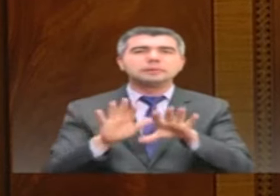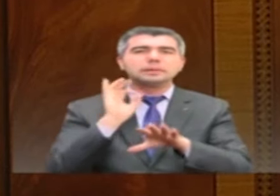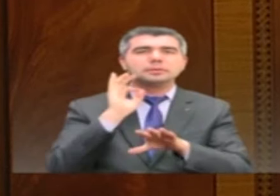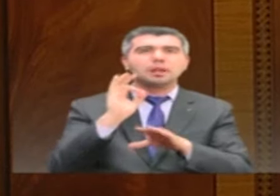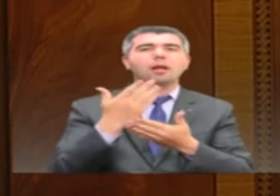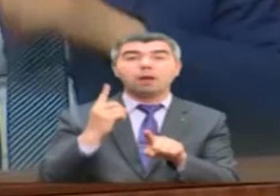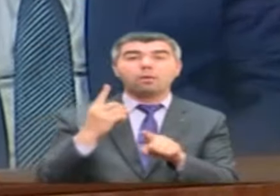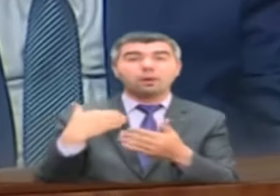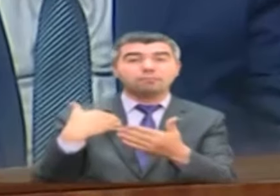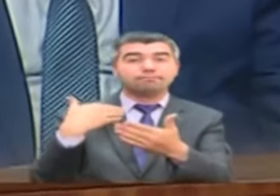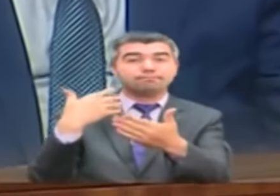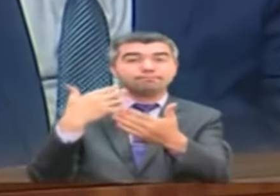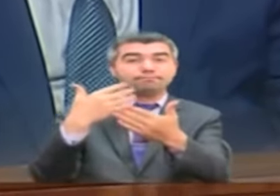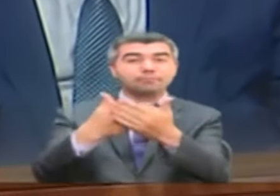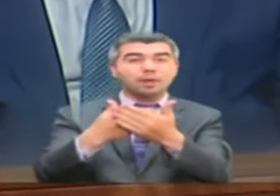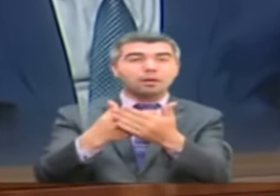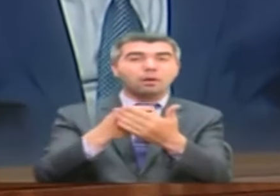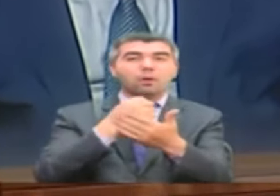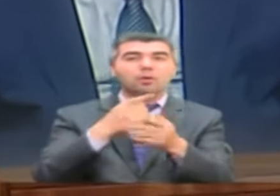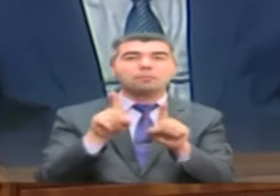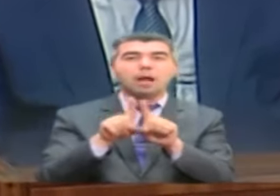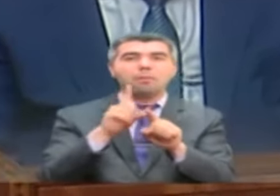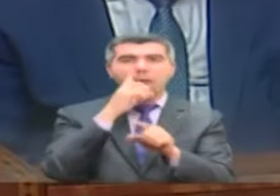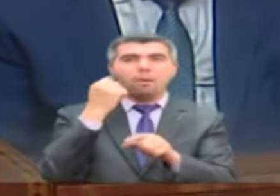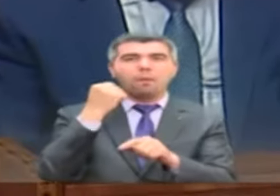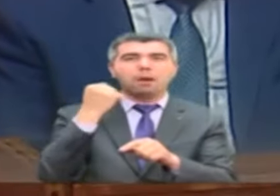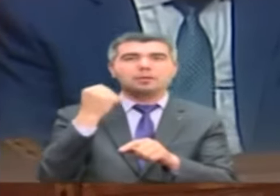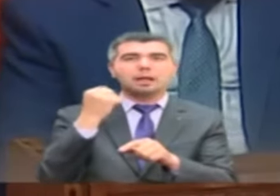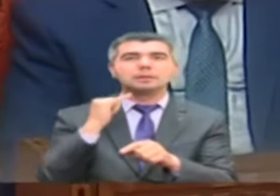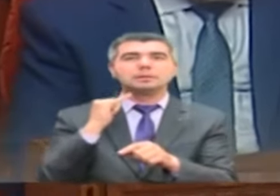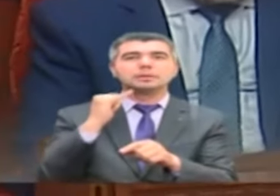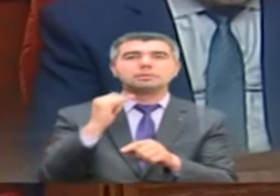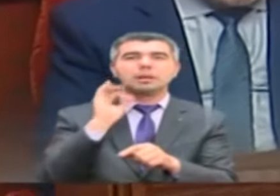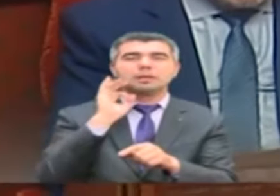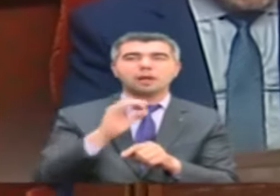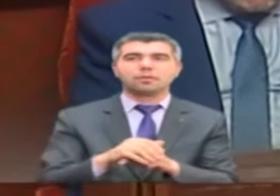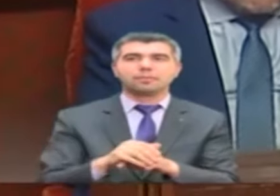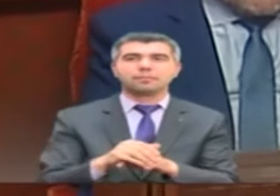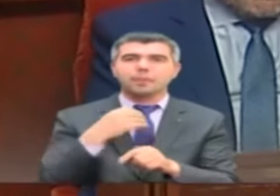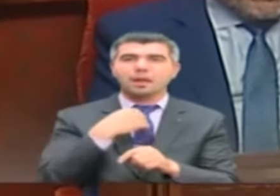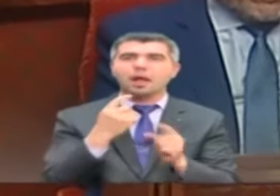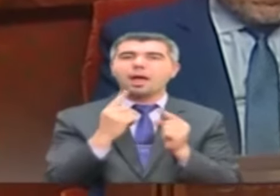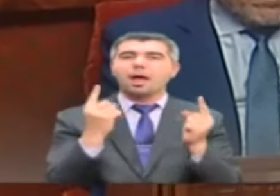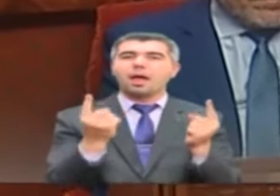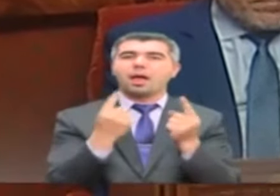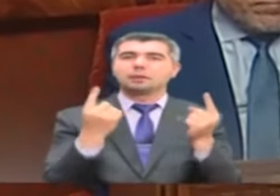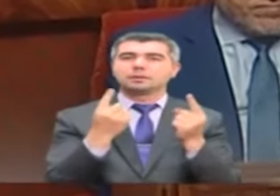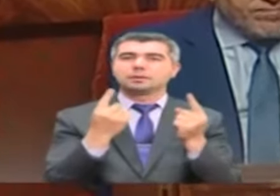الحكومي وهو ما اطلق عليه بالمسانده الرشيده لهذا قررنا طبيعيا